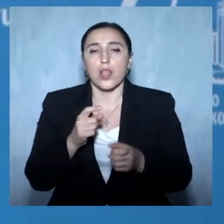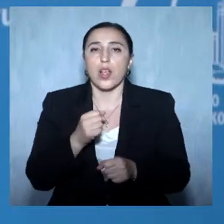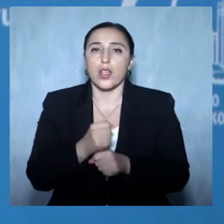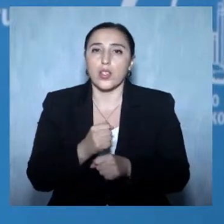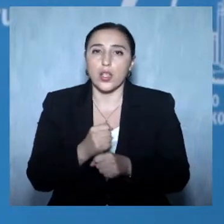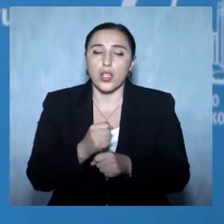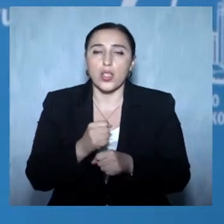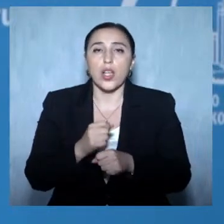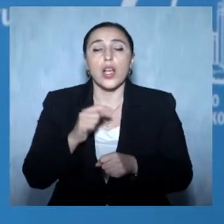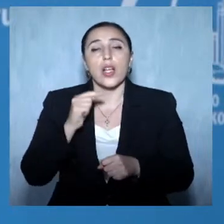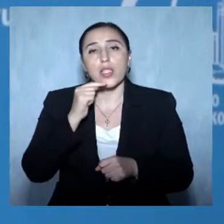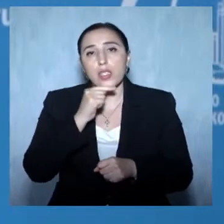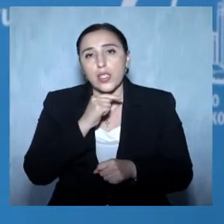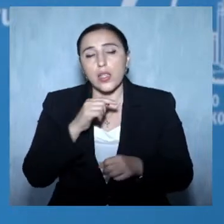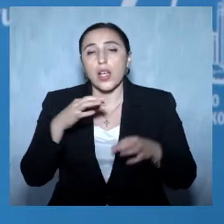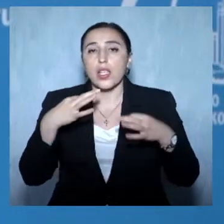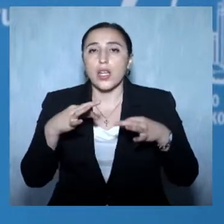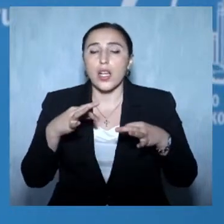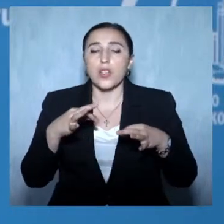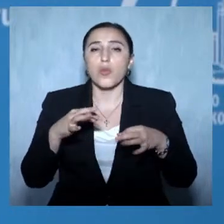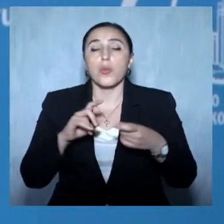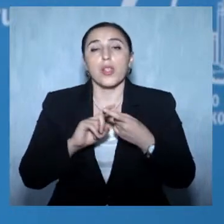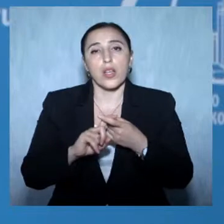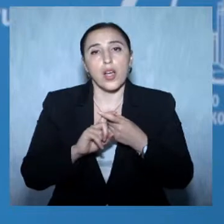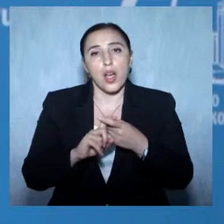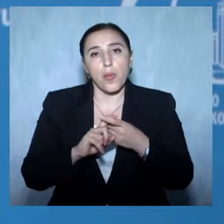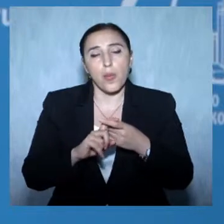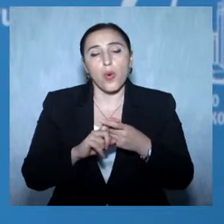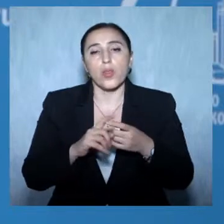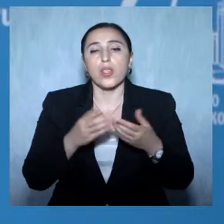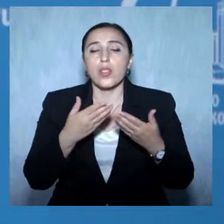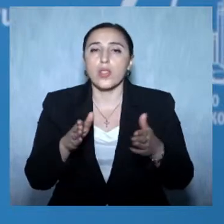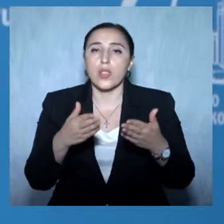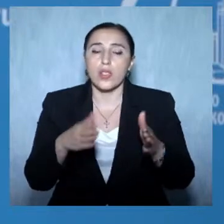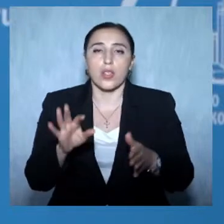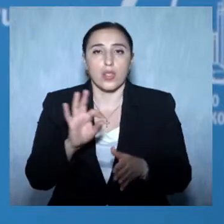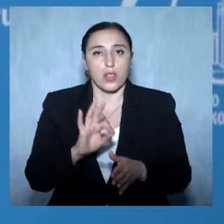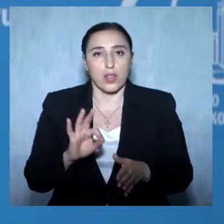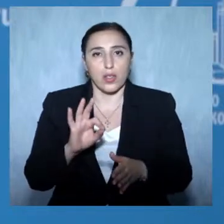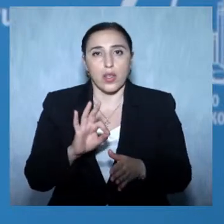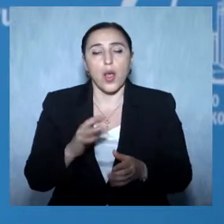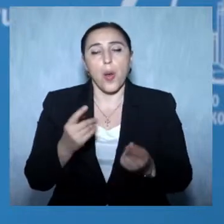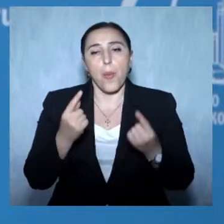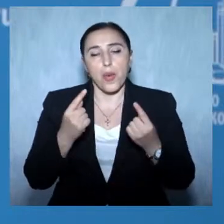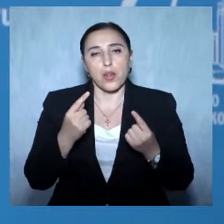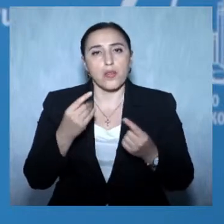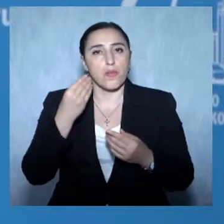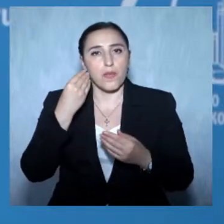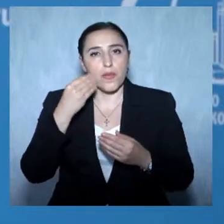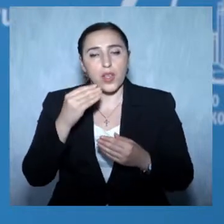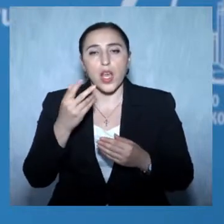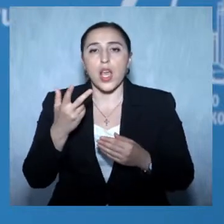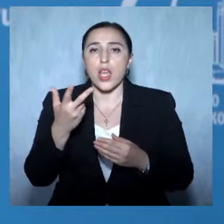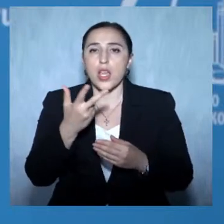շրջանում տնտեսական և տրանսպորտային կապերը ապա շրջապակելու ուղությամբ, բարցր մակարդակի երակող հայտարարությունների